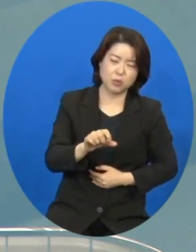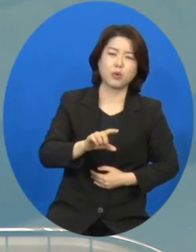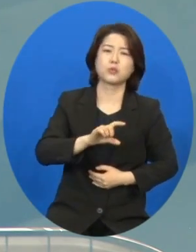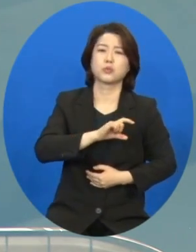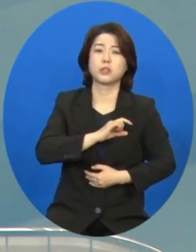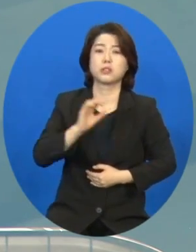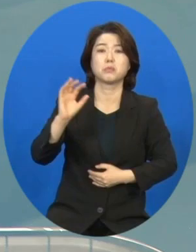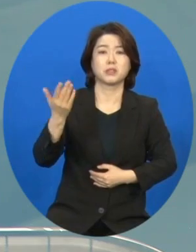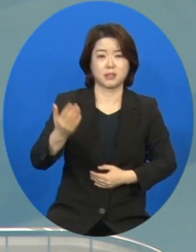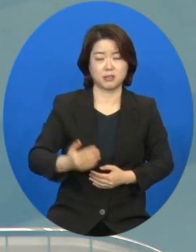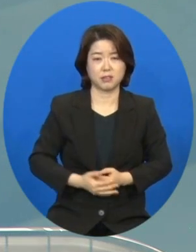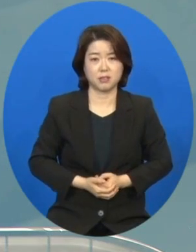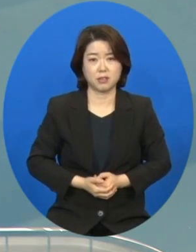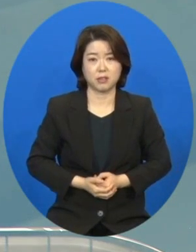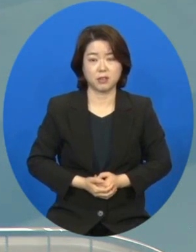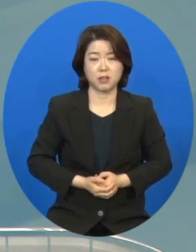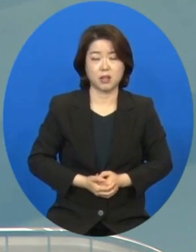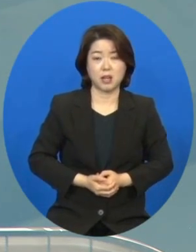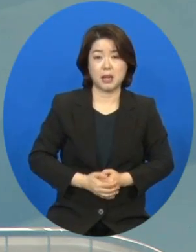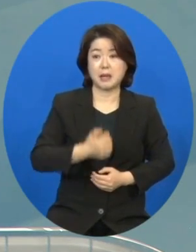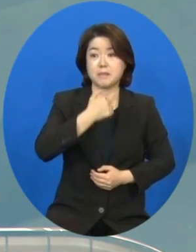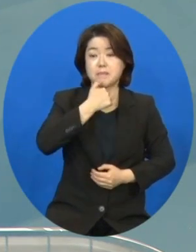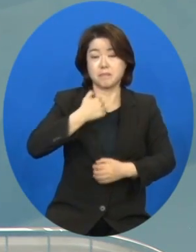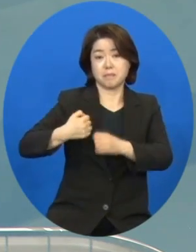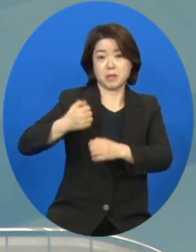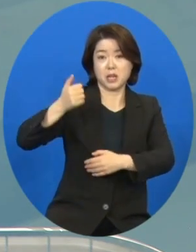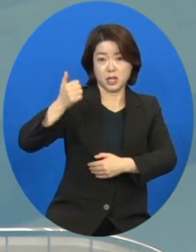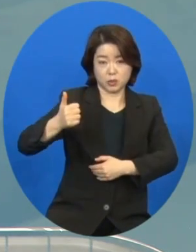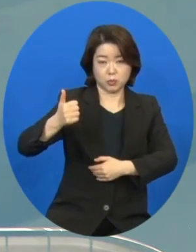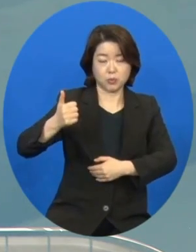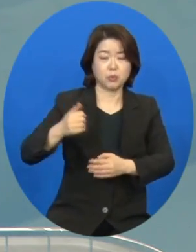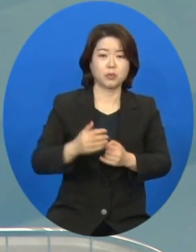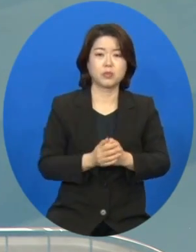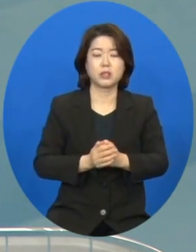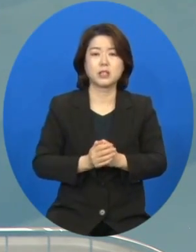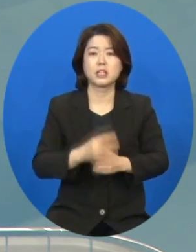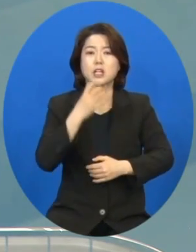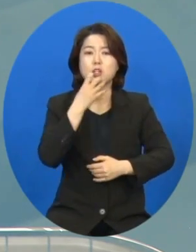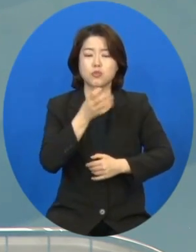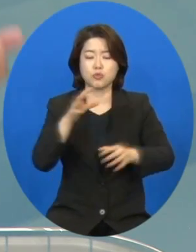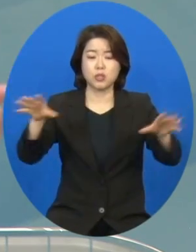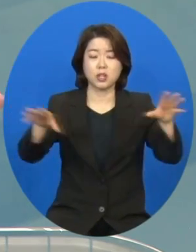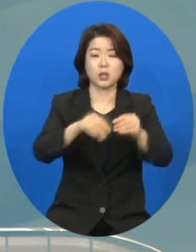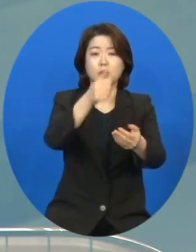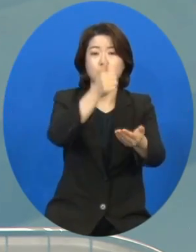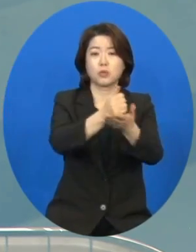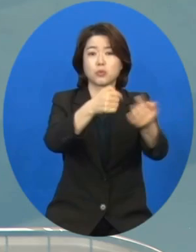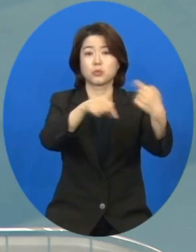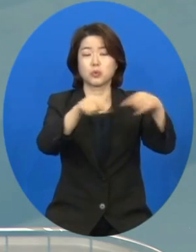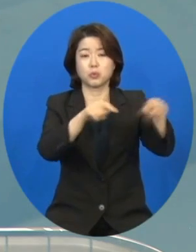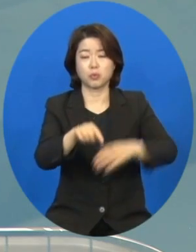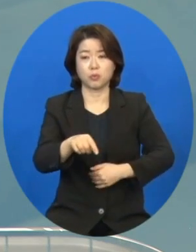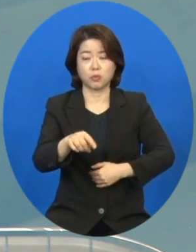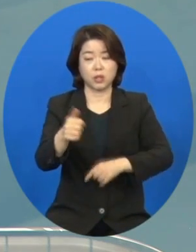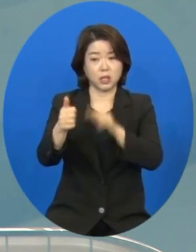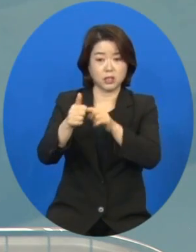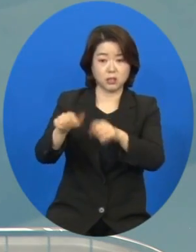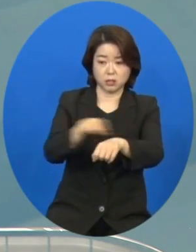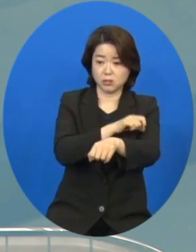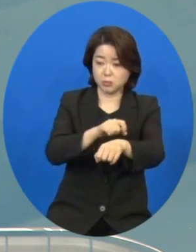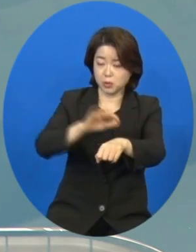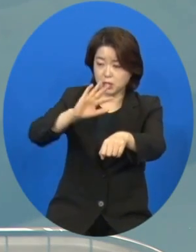되어버렸어요. 본디오 빌라도는 당시 유대 총독이었습니다. 그가 무슨 특별하게 잘못한 기록은